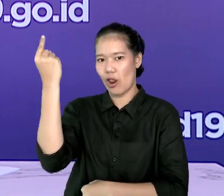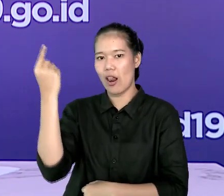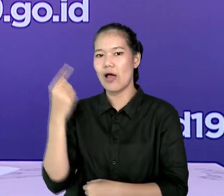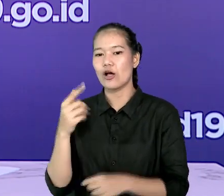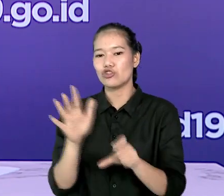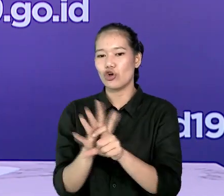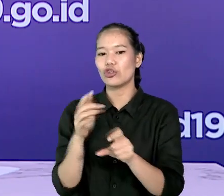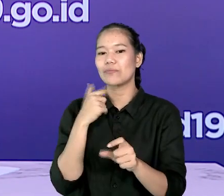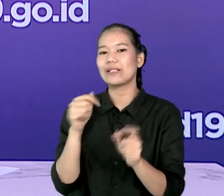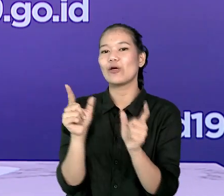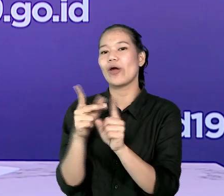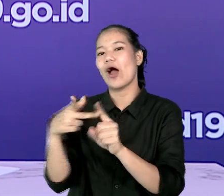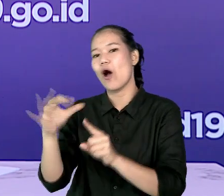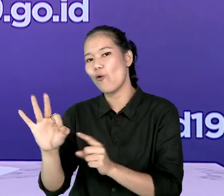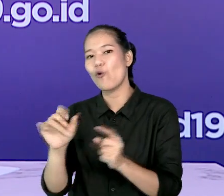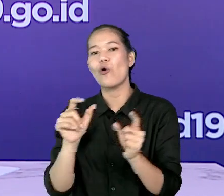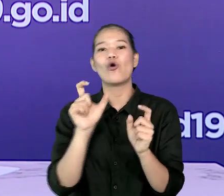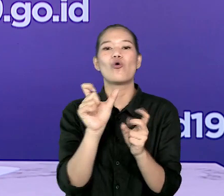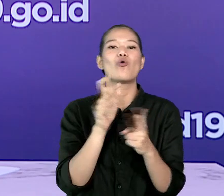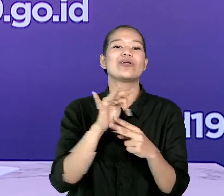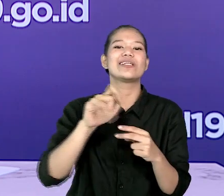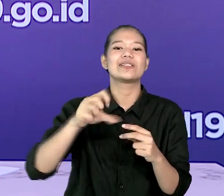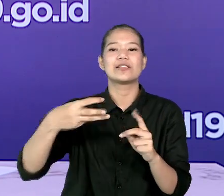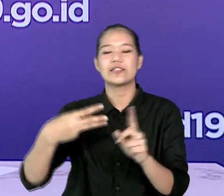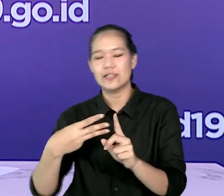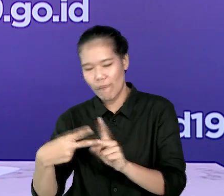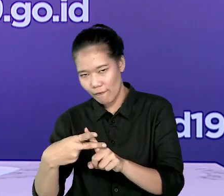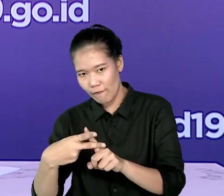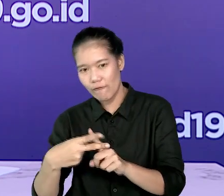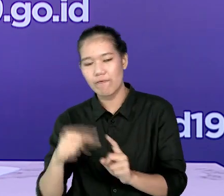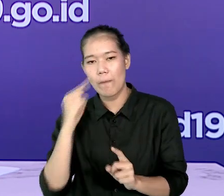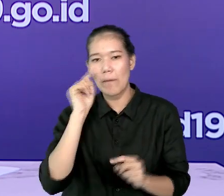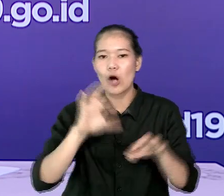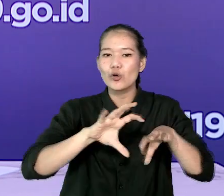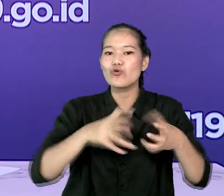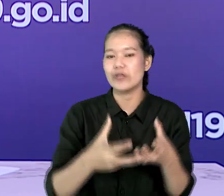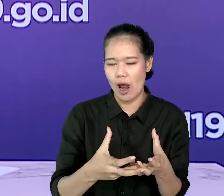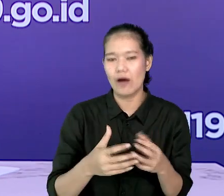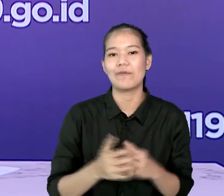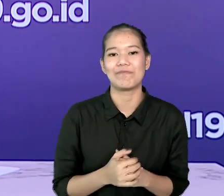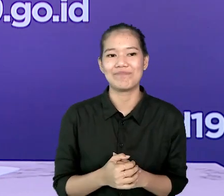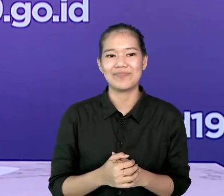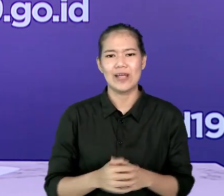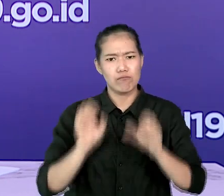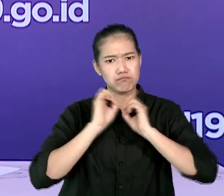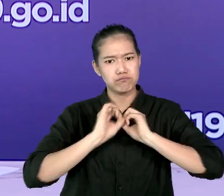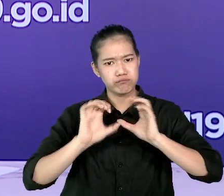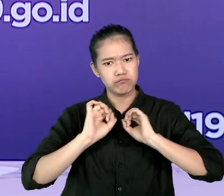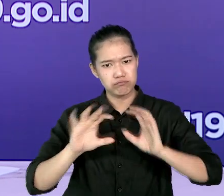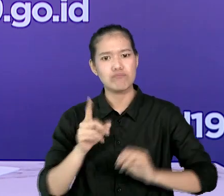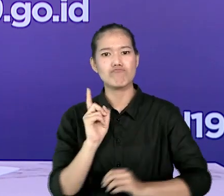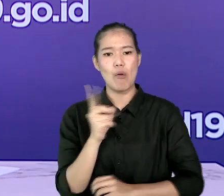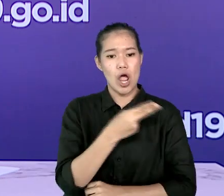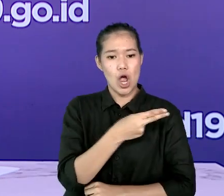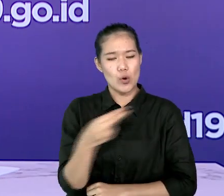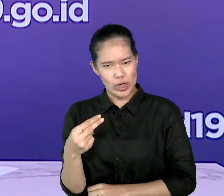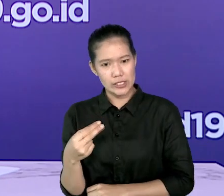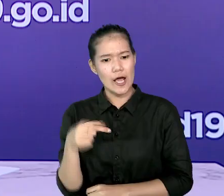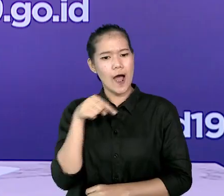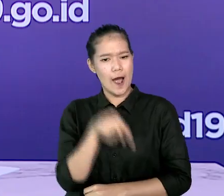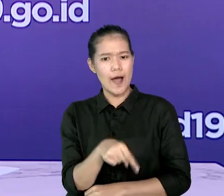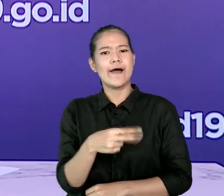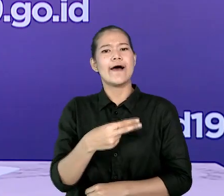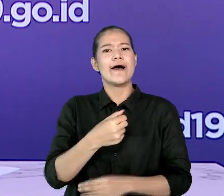seperti WHO, UNICEF, Bank Dunia, dan Gavi. Deklarasi ini menyatakan Indonesia sebagai